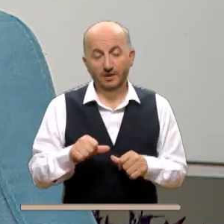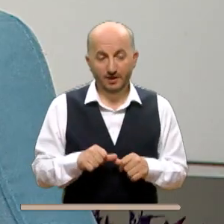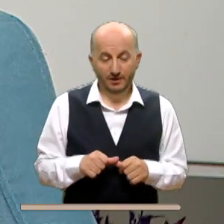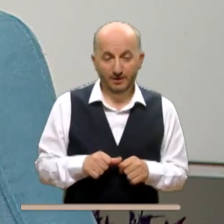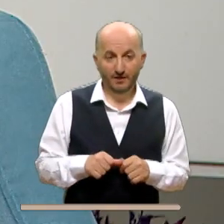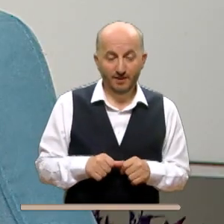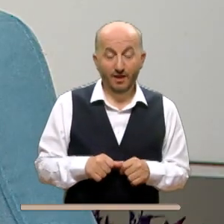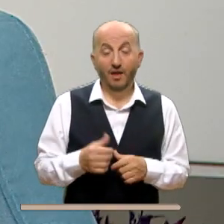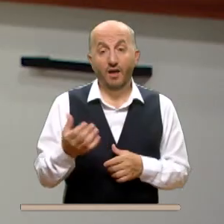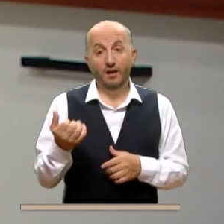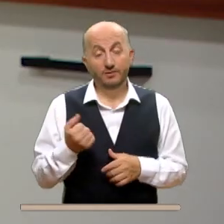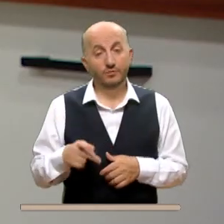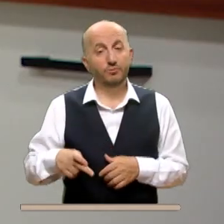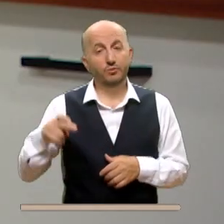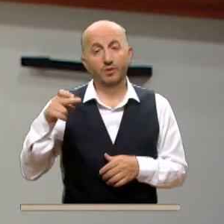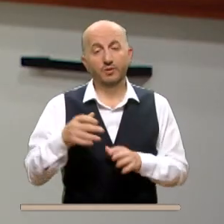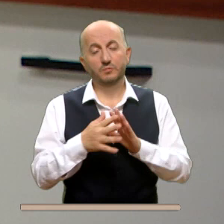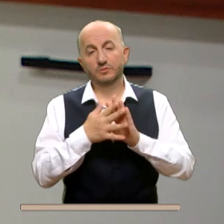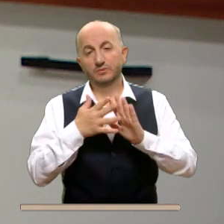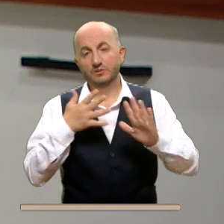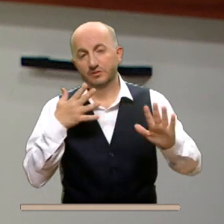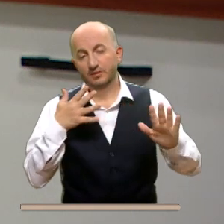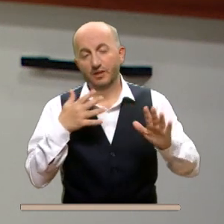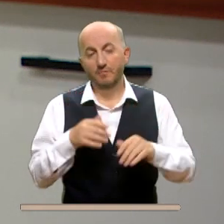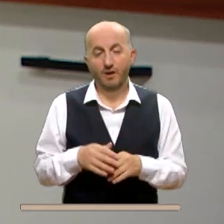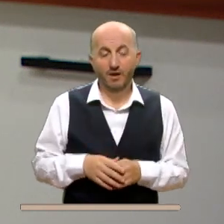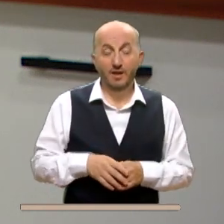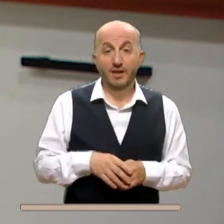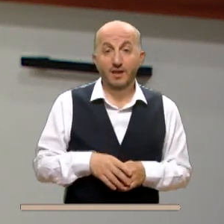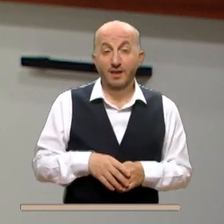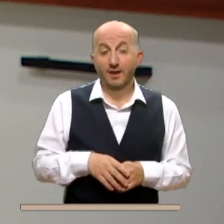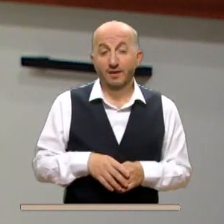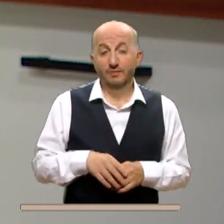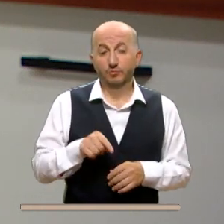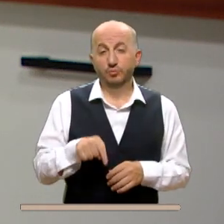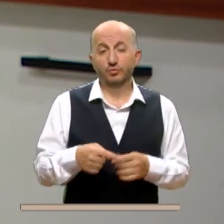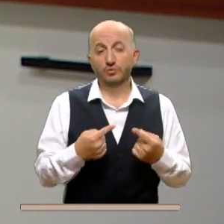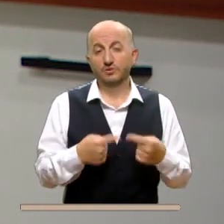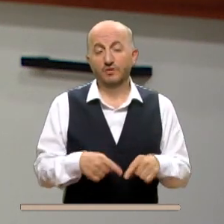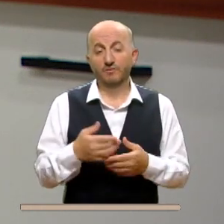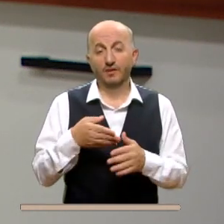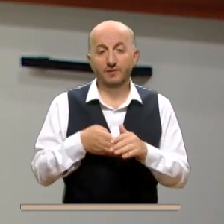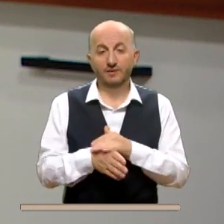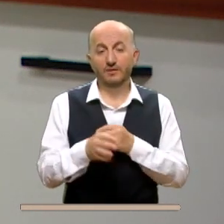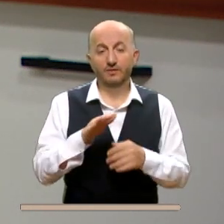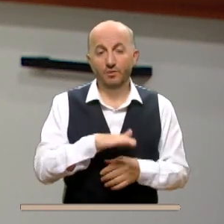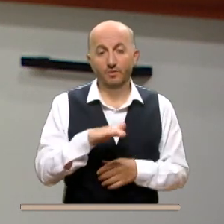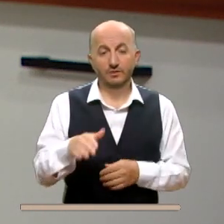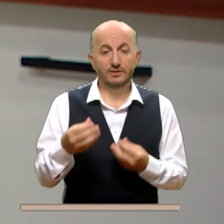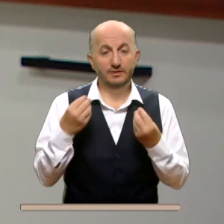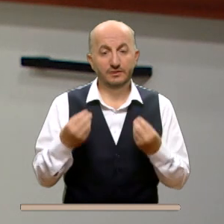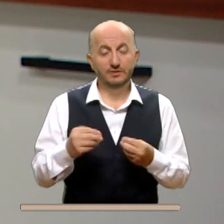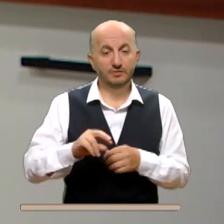aldığımız puanımız hem sıralama neticemiz. Şimdi bu sınava giren öğrencilerimiz iyi bir